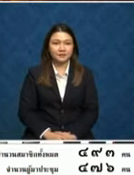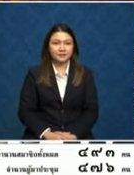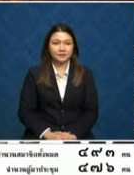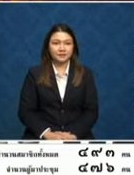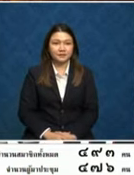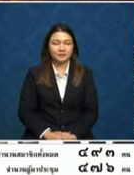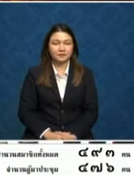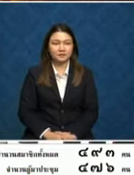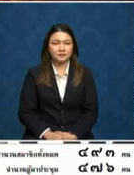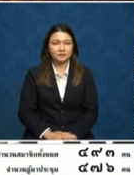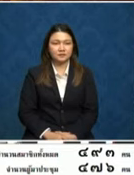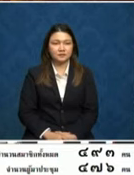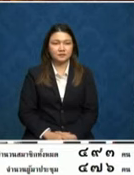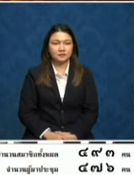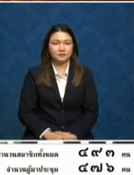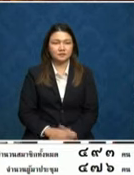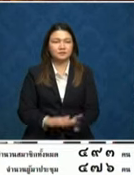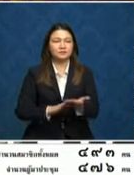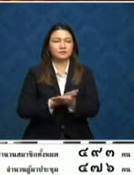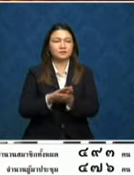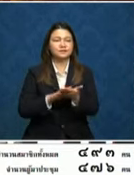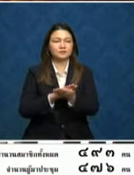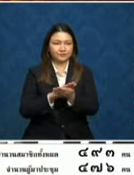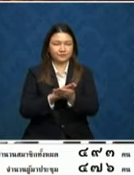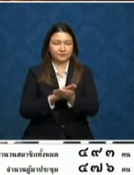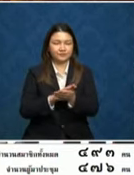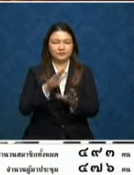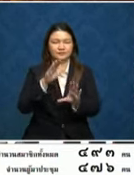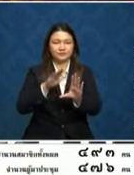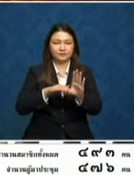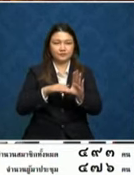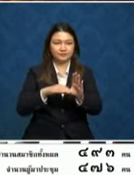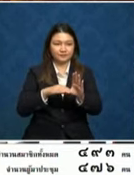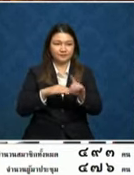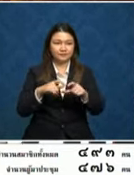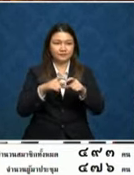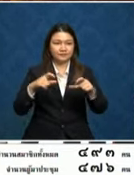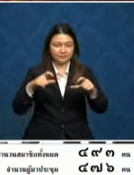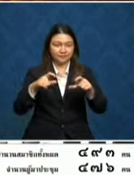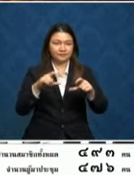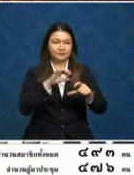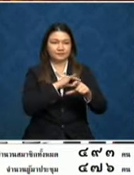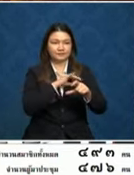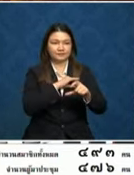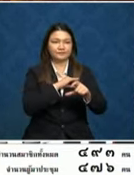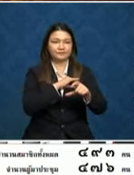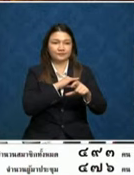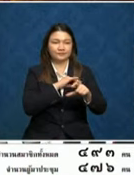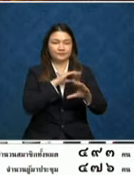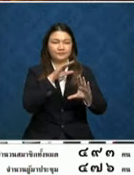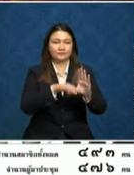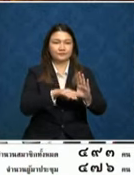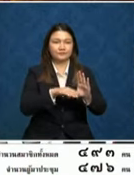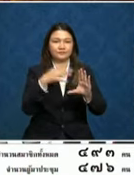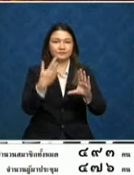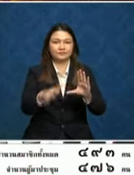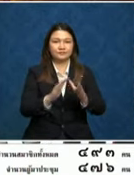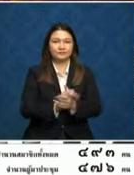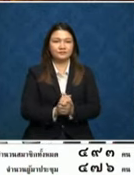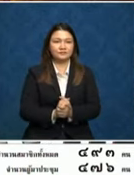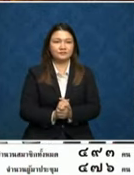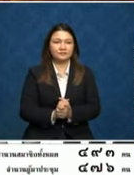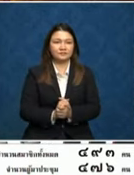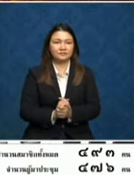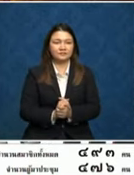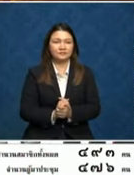ตอนนี้ปิดการแสดงตนนะปิดการแสดงตนก่อนครับก็รายง